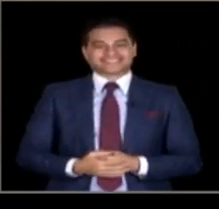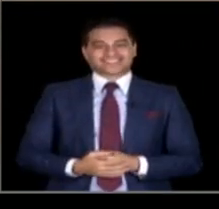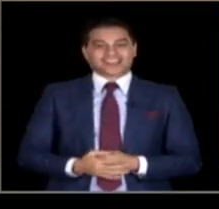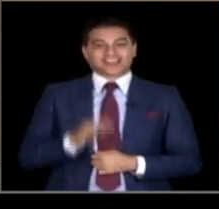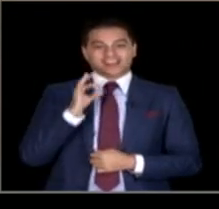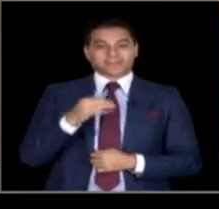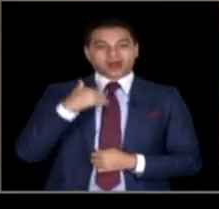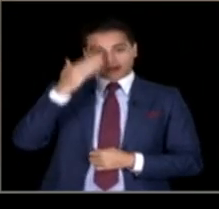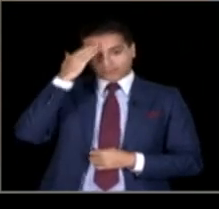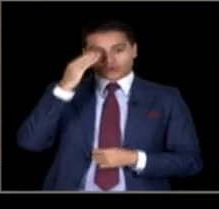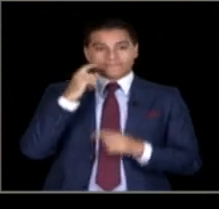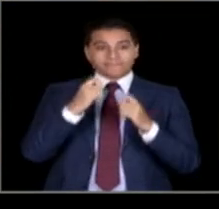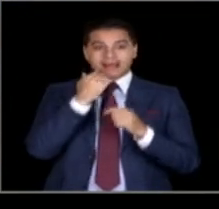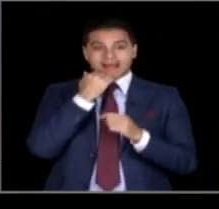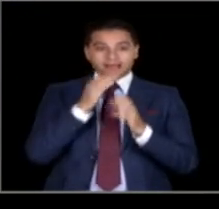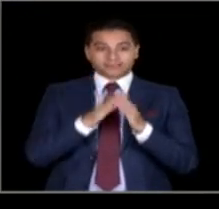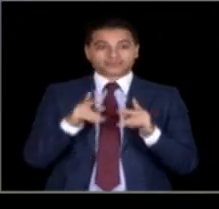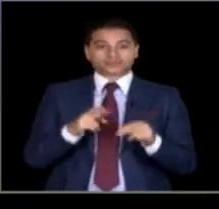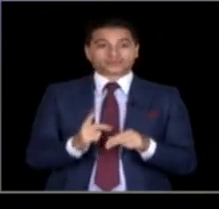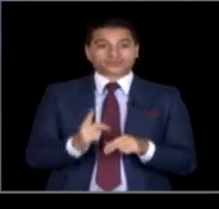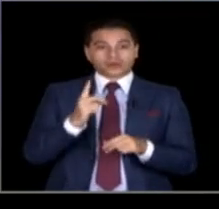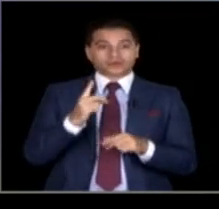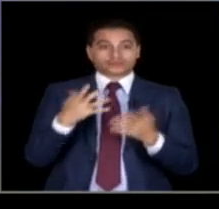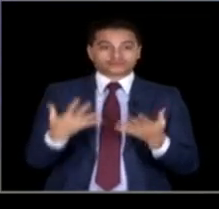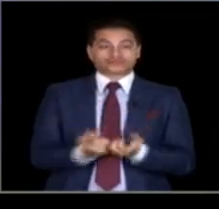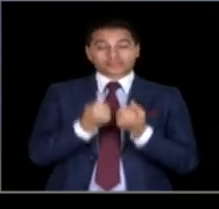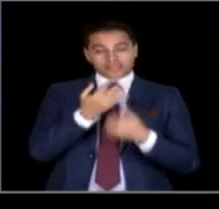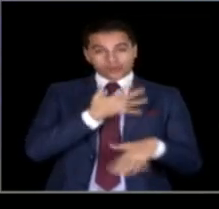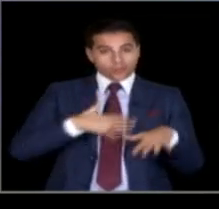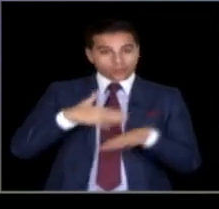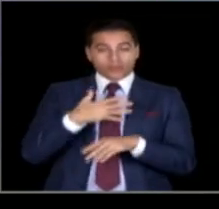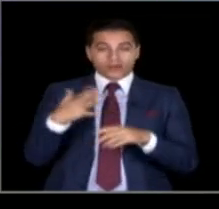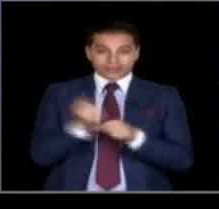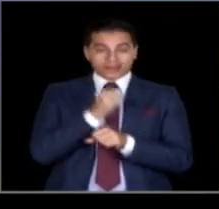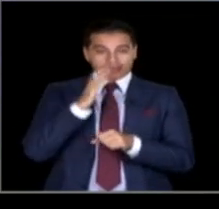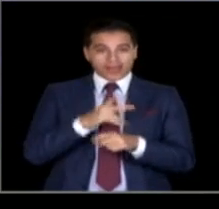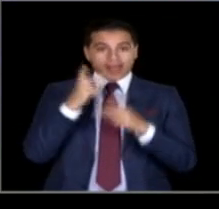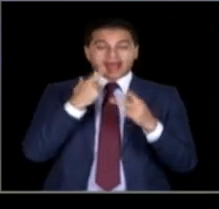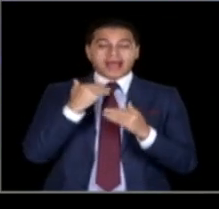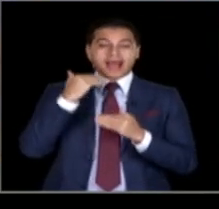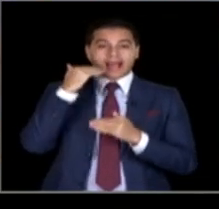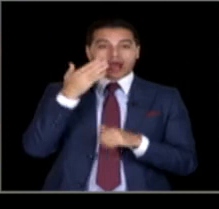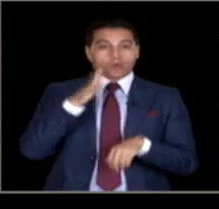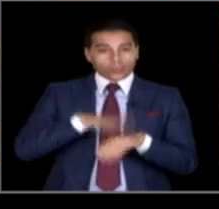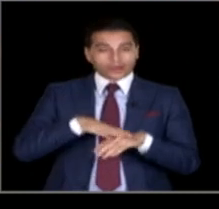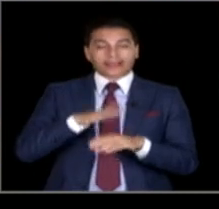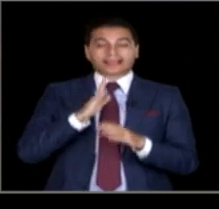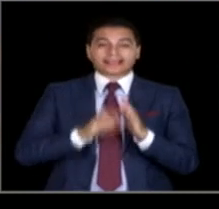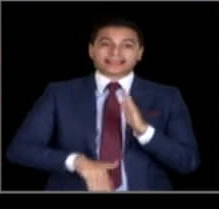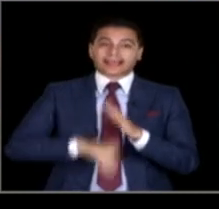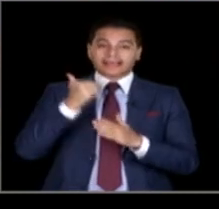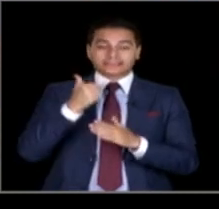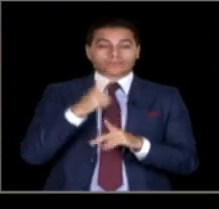طبعاً أنا بشكر البنك الأهلي المصري من سيزون 1، آمن بينا وآمن بأن احنا ممكن نحقق إنجازات ونكسب، فعشان كده قرر